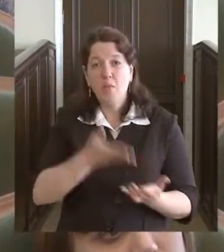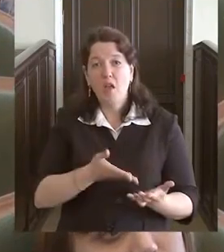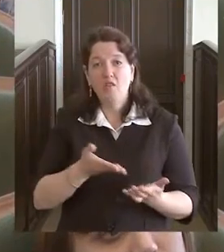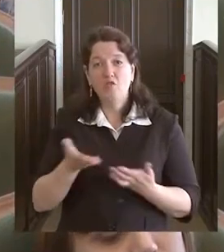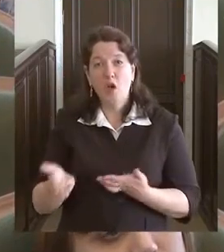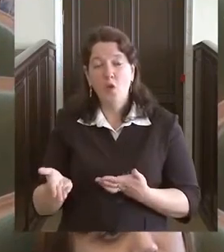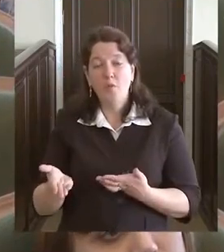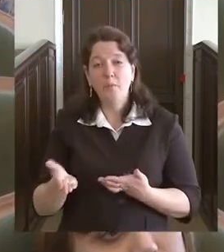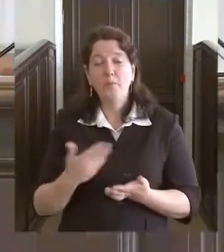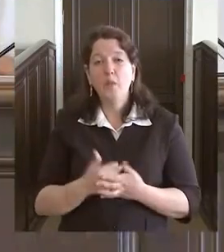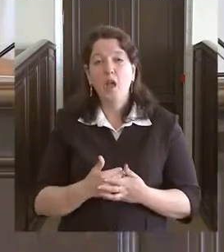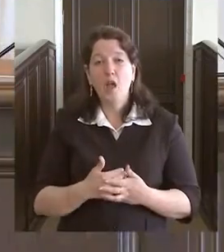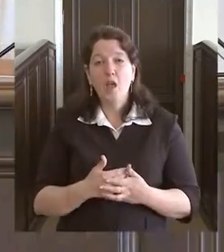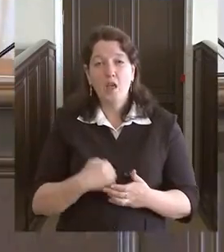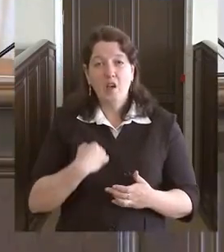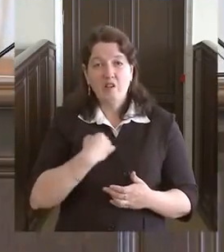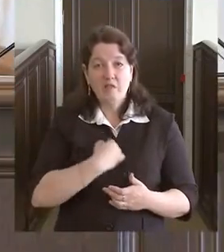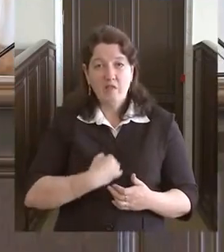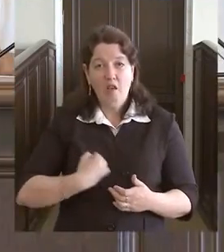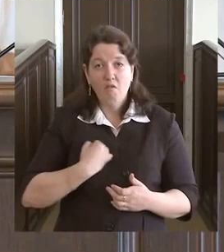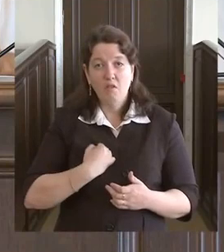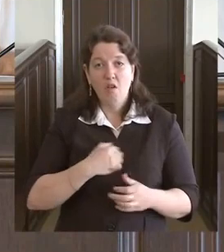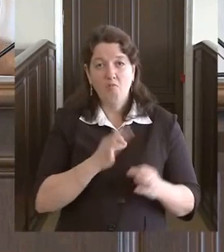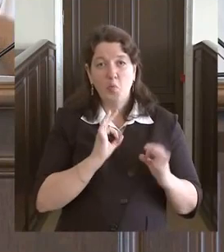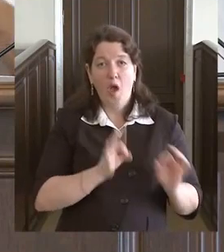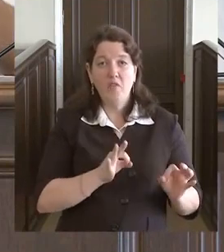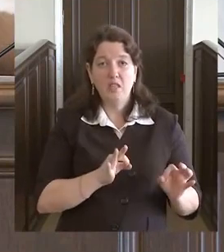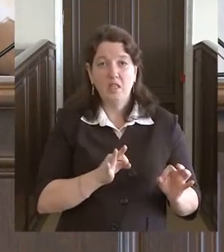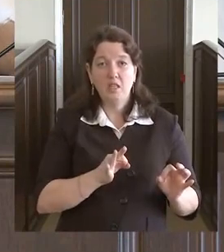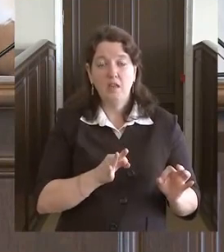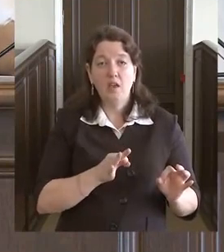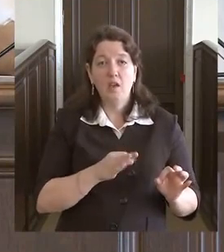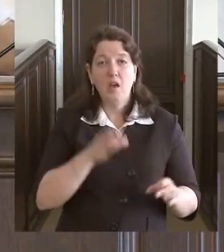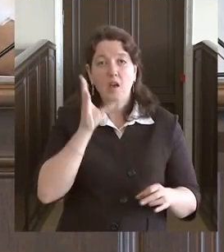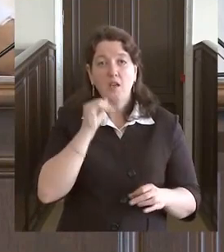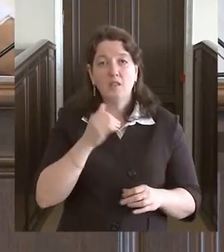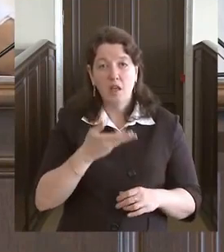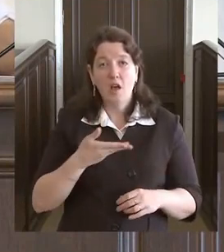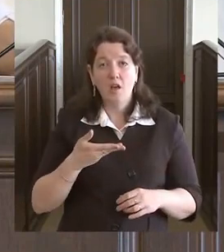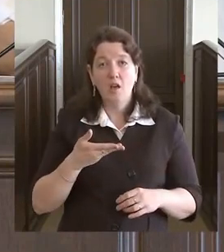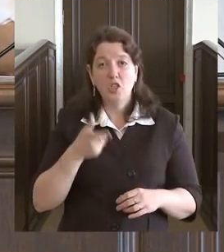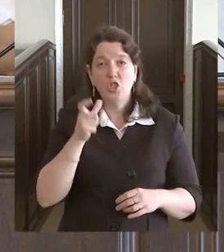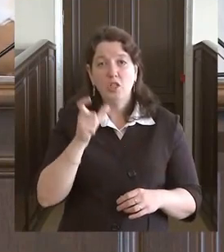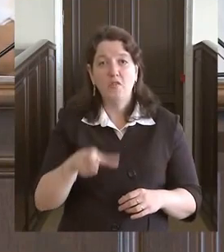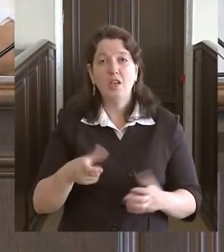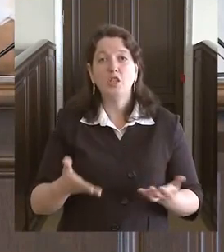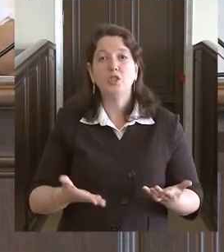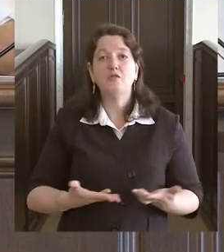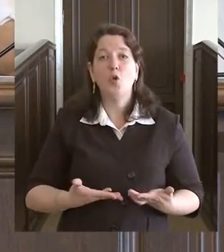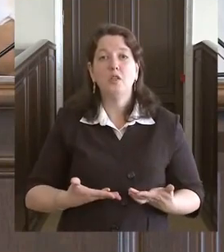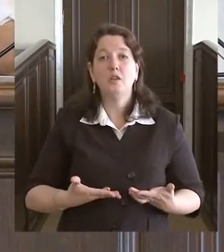другим гнев праведные когда мы живем вот в